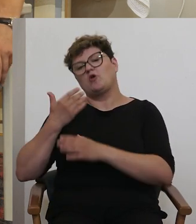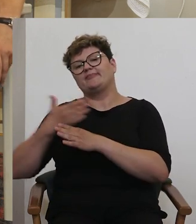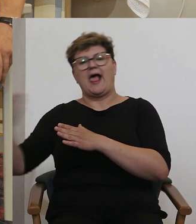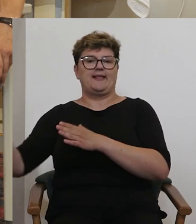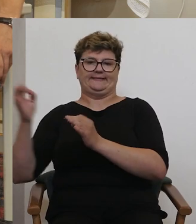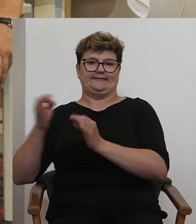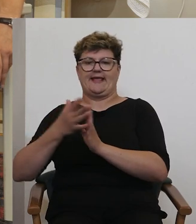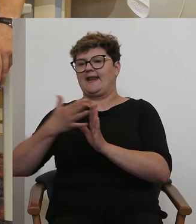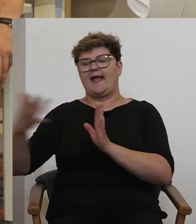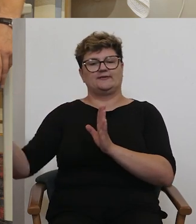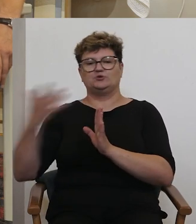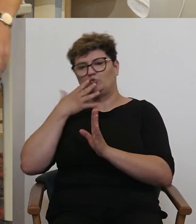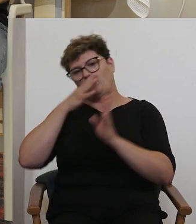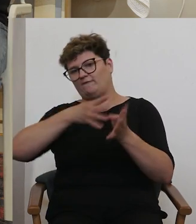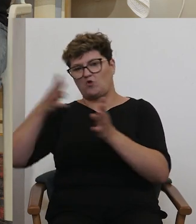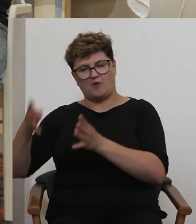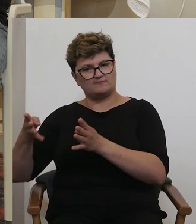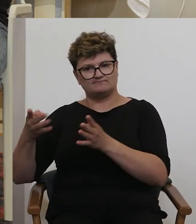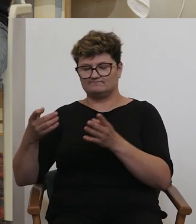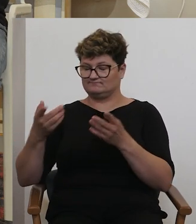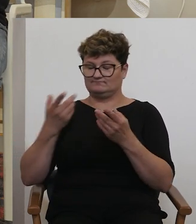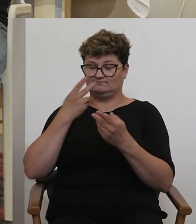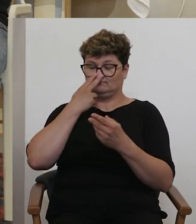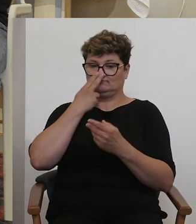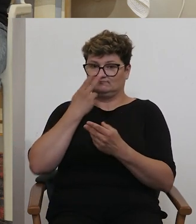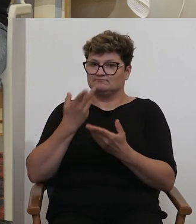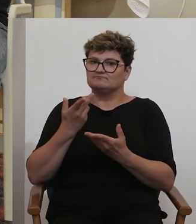po 89 roku. Wbrew pozorom